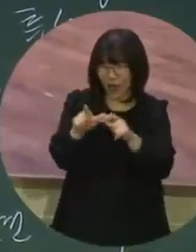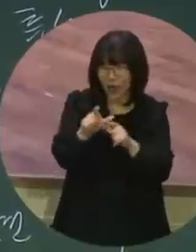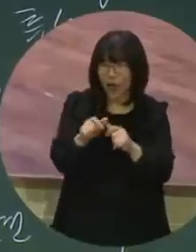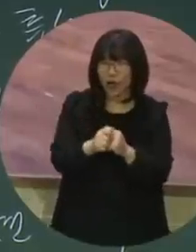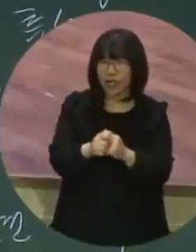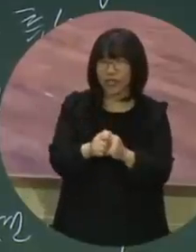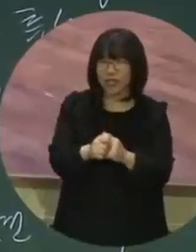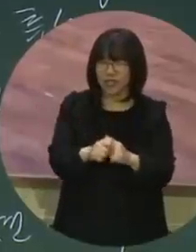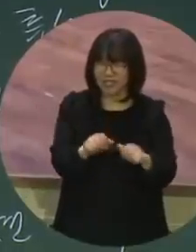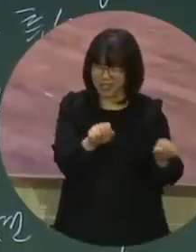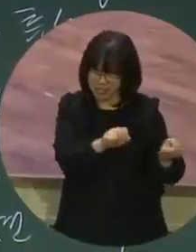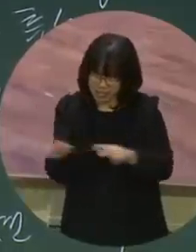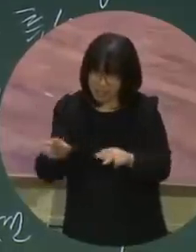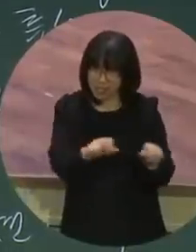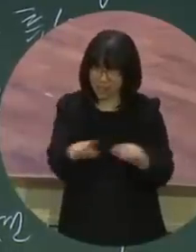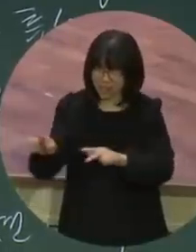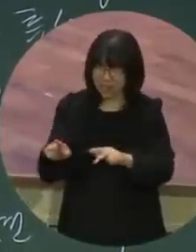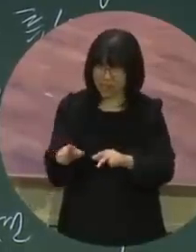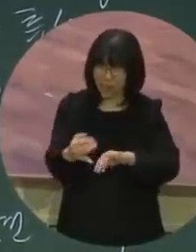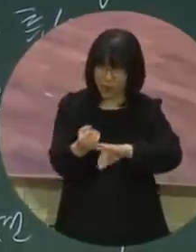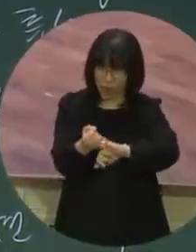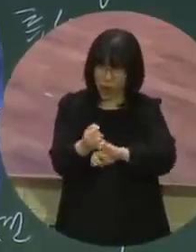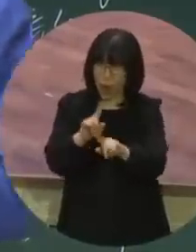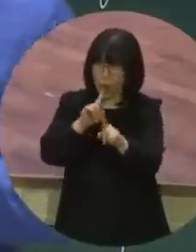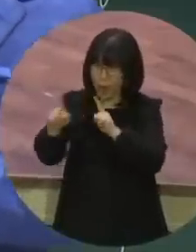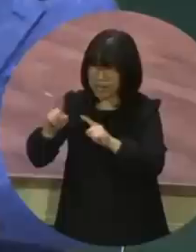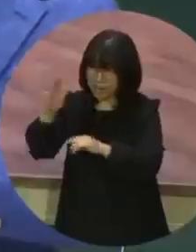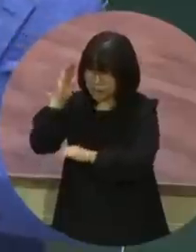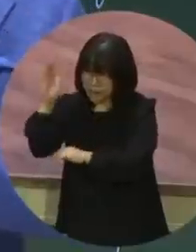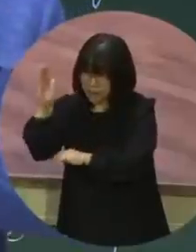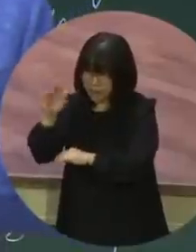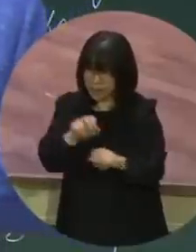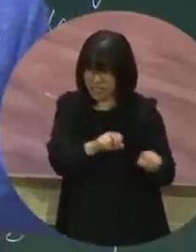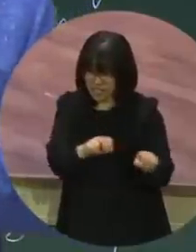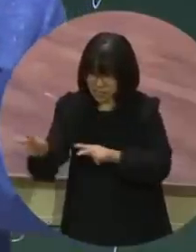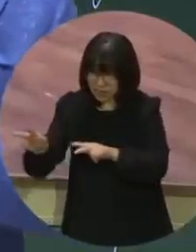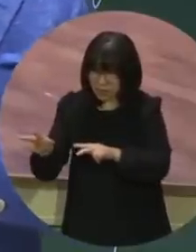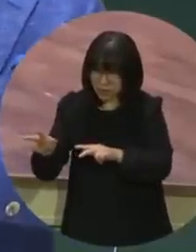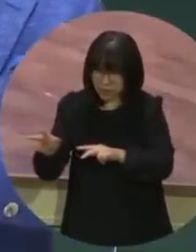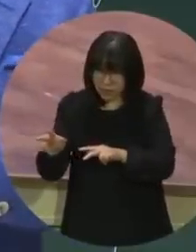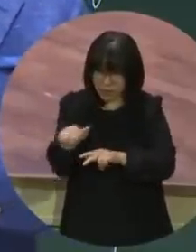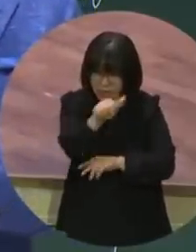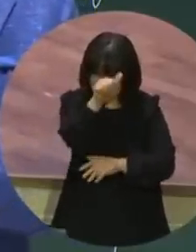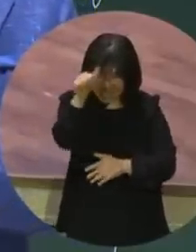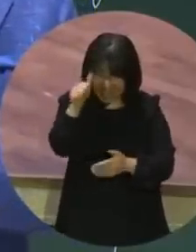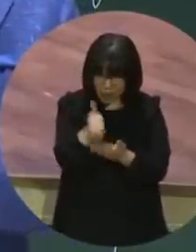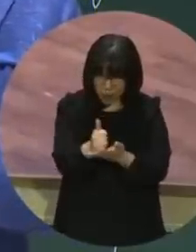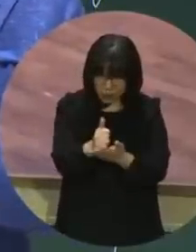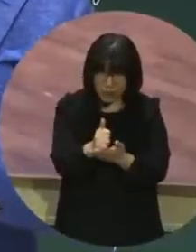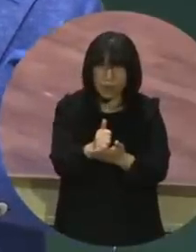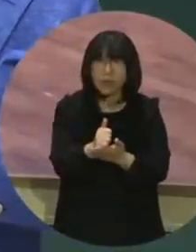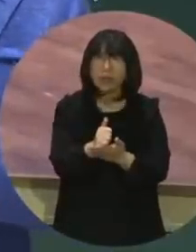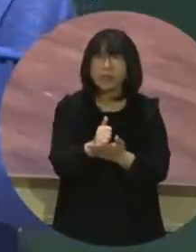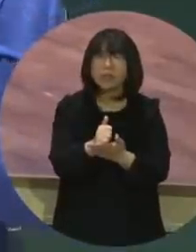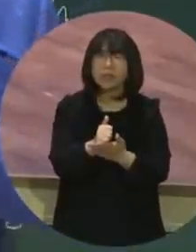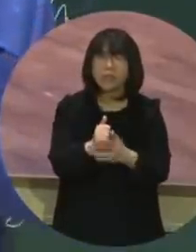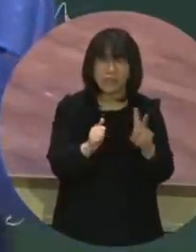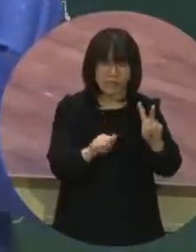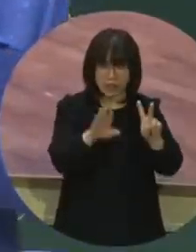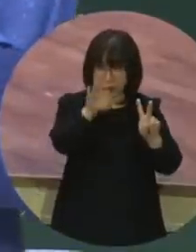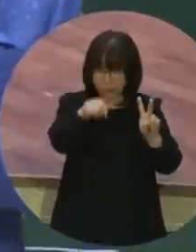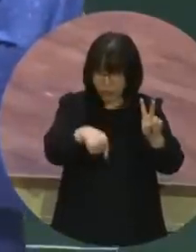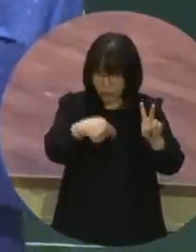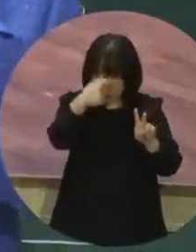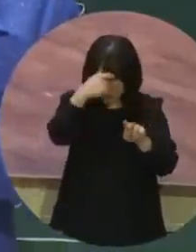지난주에 적시로 그랬어요. 적시로! 말씀드리면 적시로! 그랬더니, 어느 장로님 2부에 듣고 적시로 하더니, 2부 때 바로